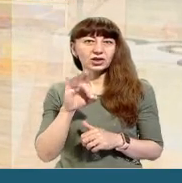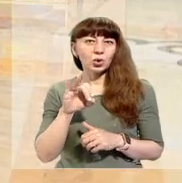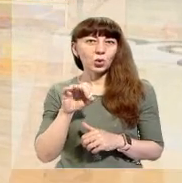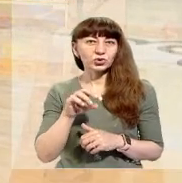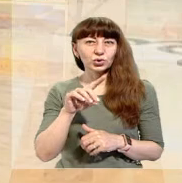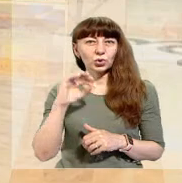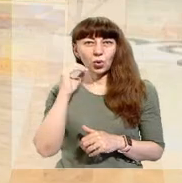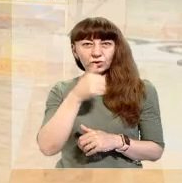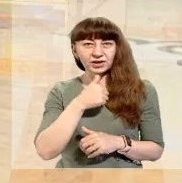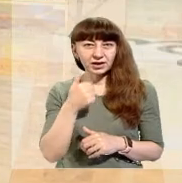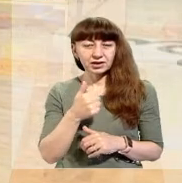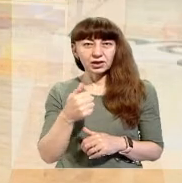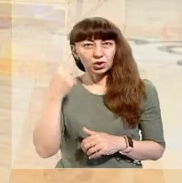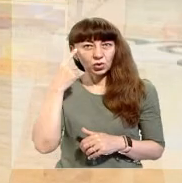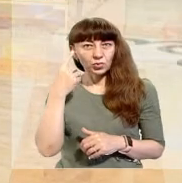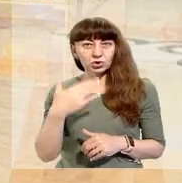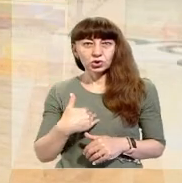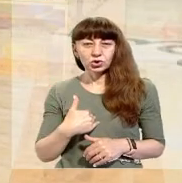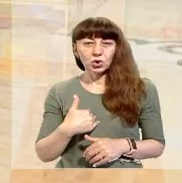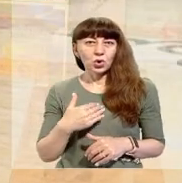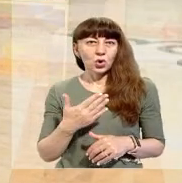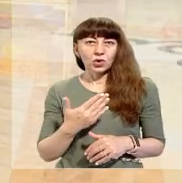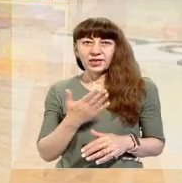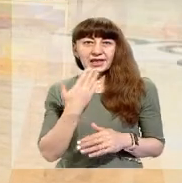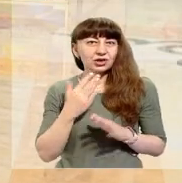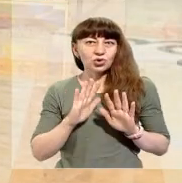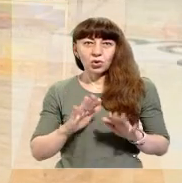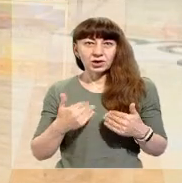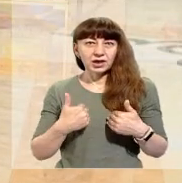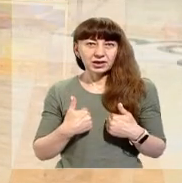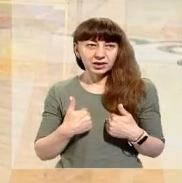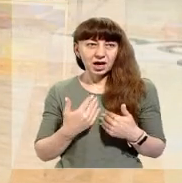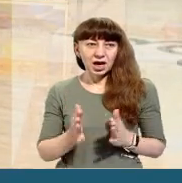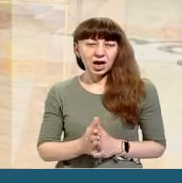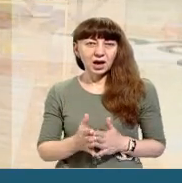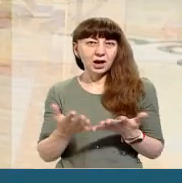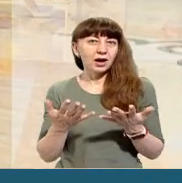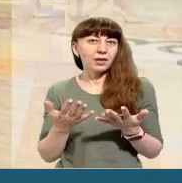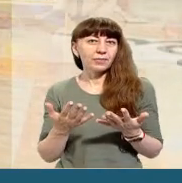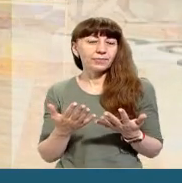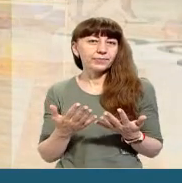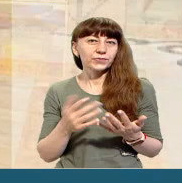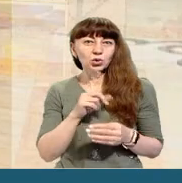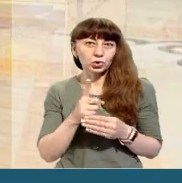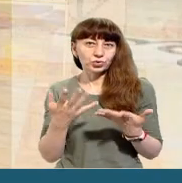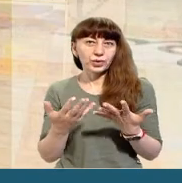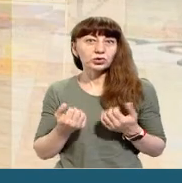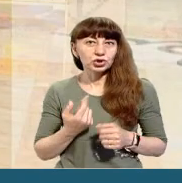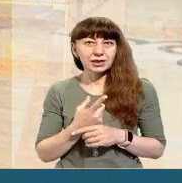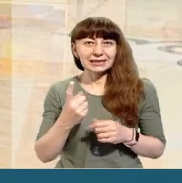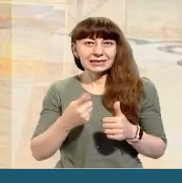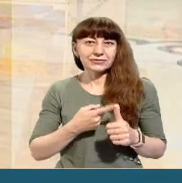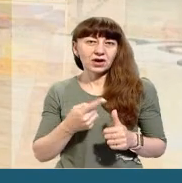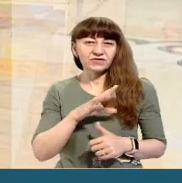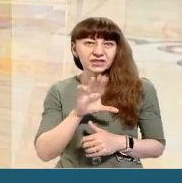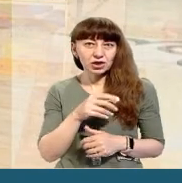жастары барлығы дел осы зардаппен күресті. Сол күрескен жастардың еңбегі еленіп ескеріліп, бүгінгі рәміздер күніне орай ұйымдастырылып жатыр.